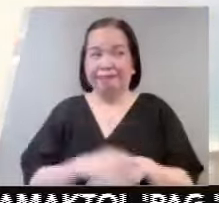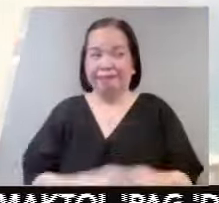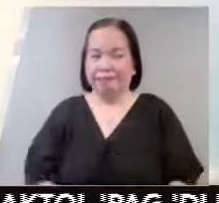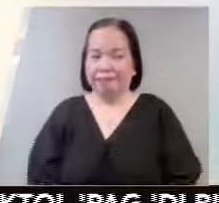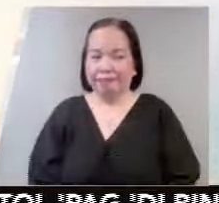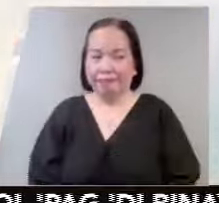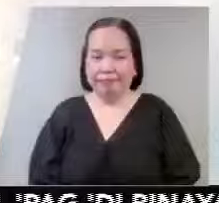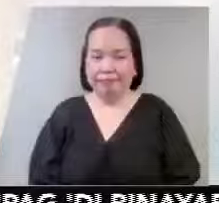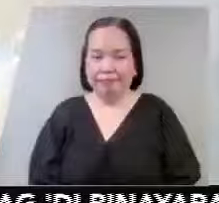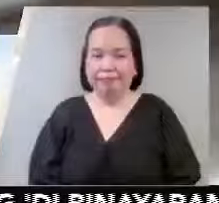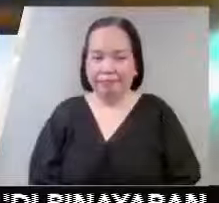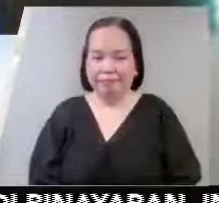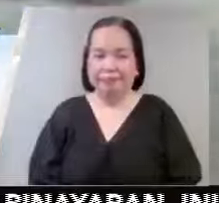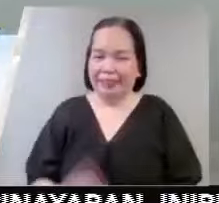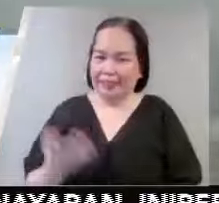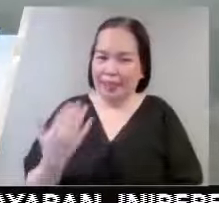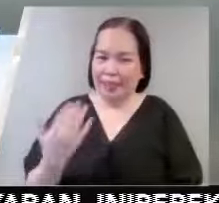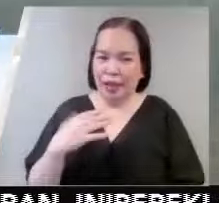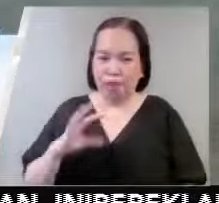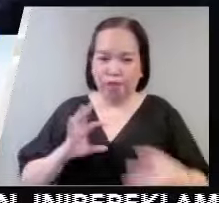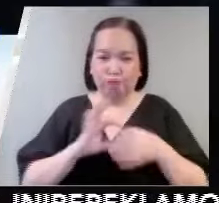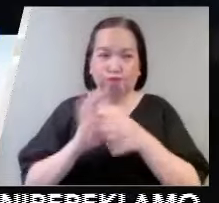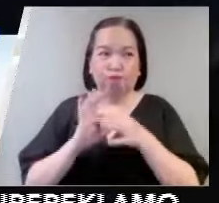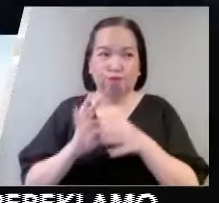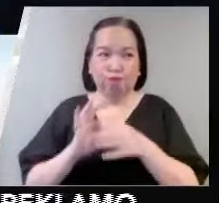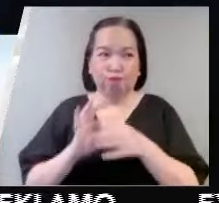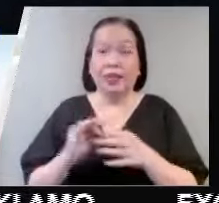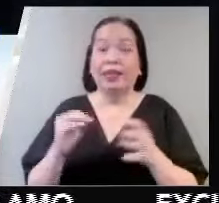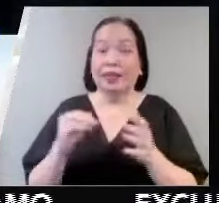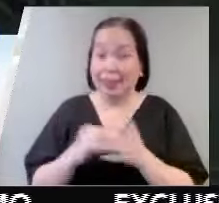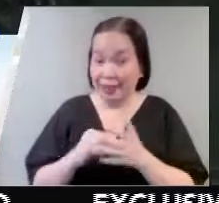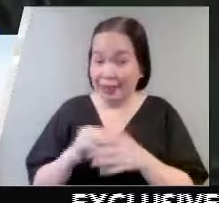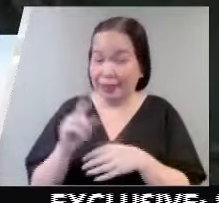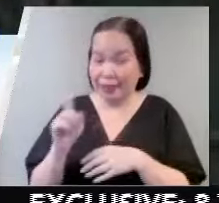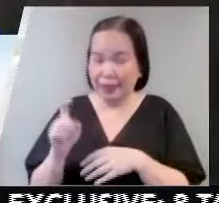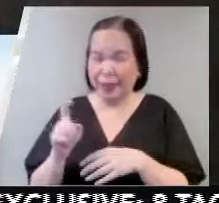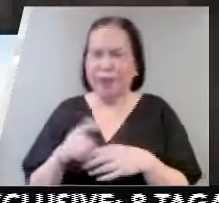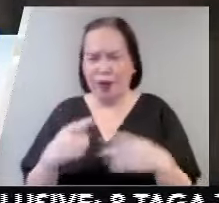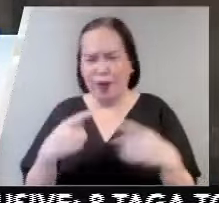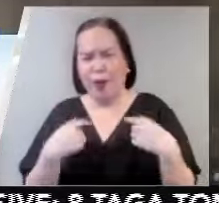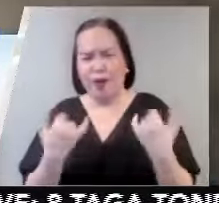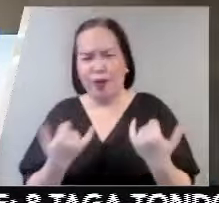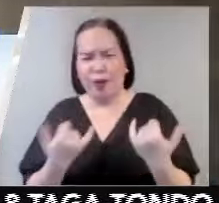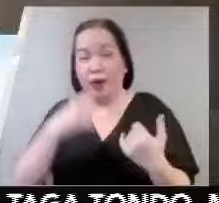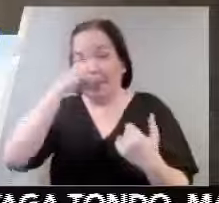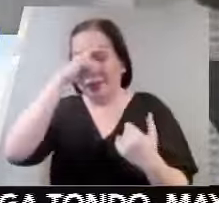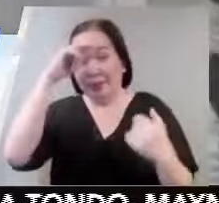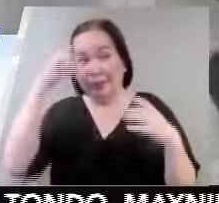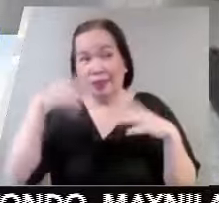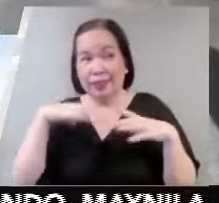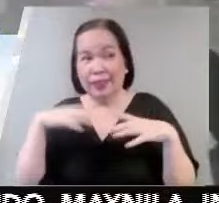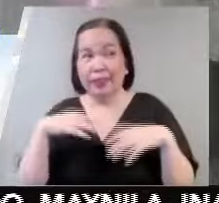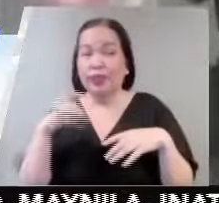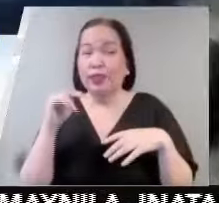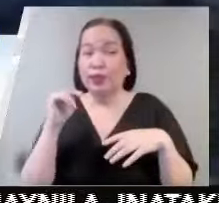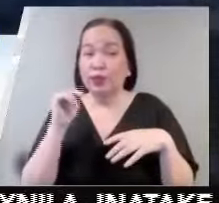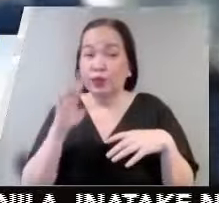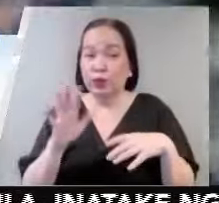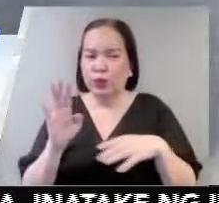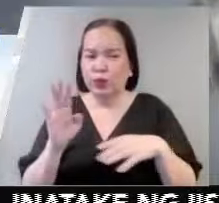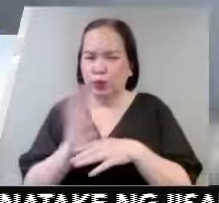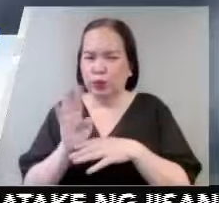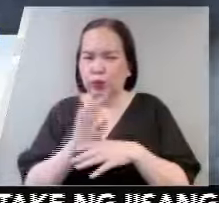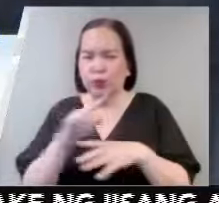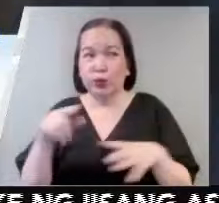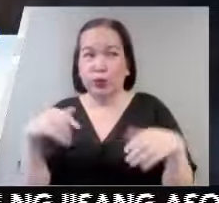Let's bolt in again! Sa paparating na summer break, may bagong pagkakaabalahan ng mga bata at young